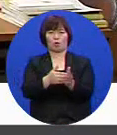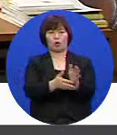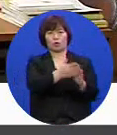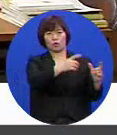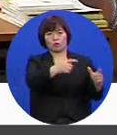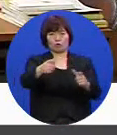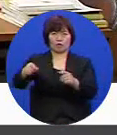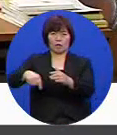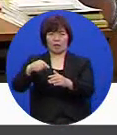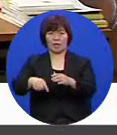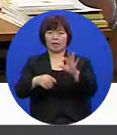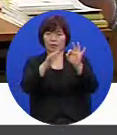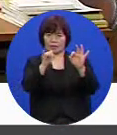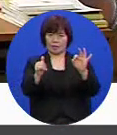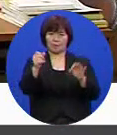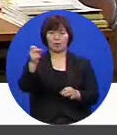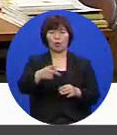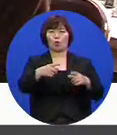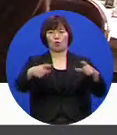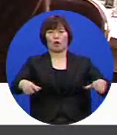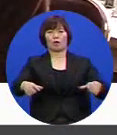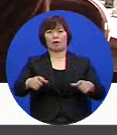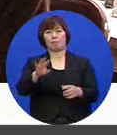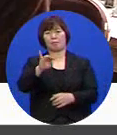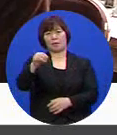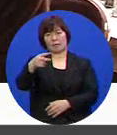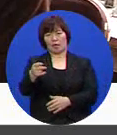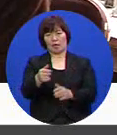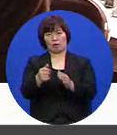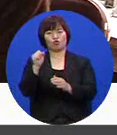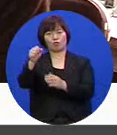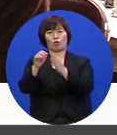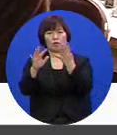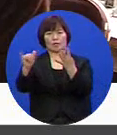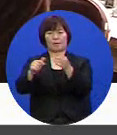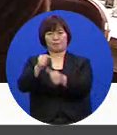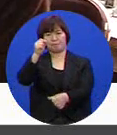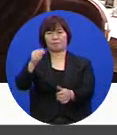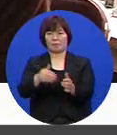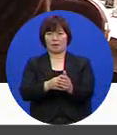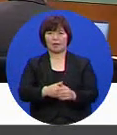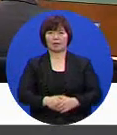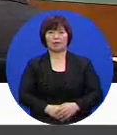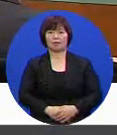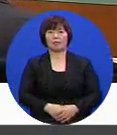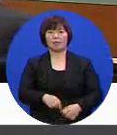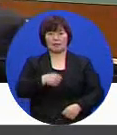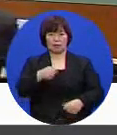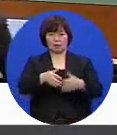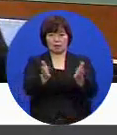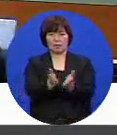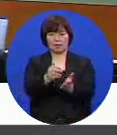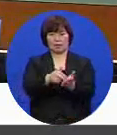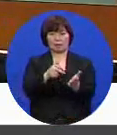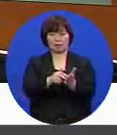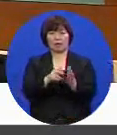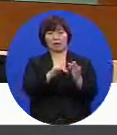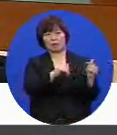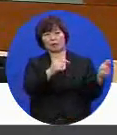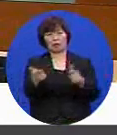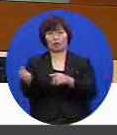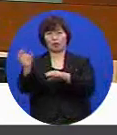시군의원 지역구 후보 10명과 광역기초비례후보 4명도 선출했습니다. 정의당 전북도당은 후보자에